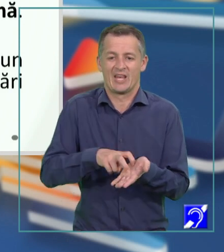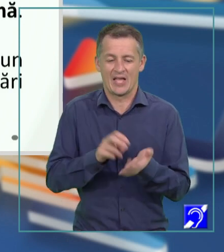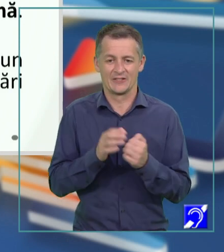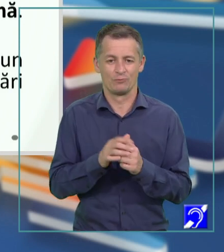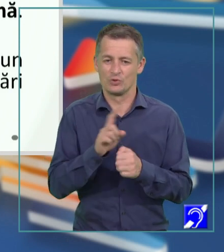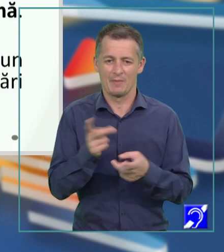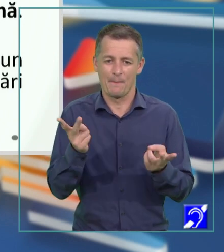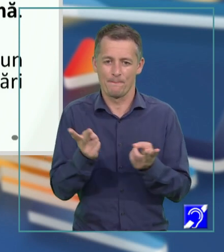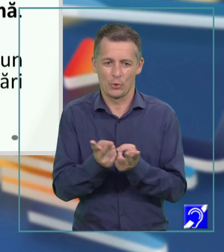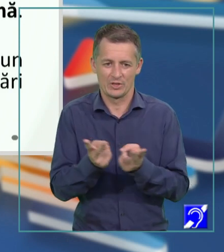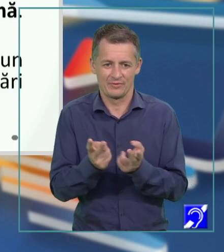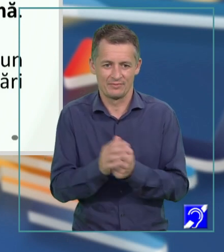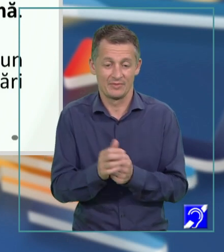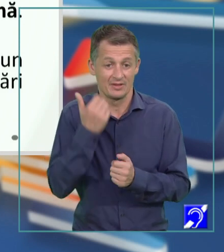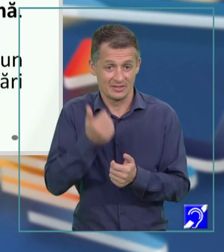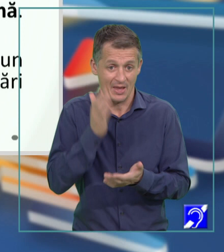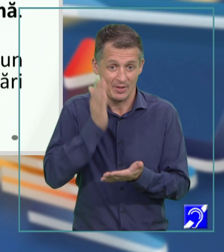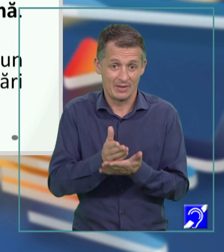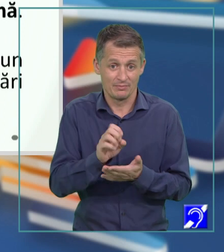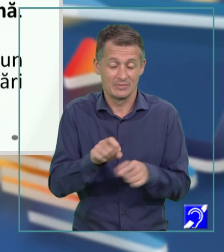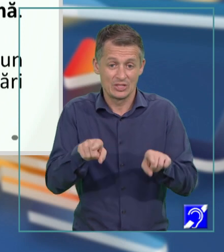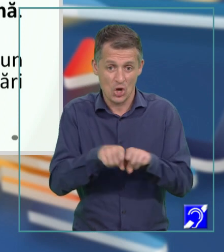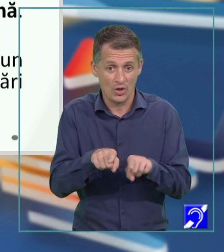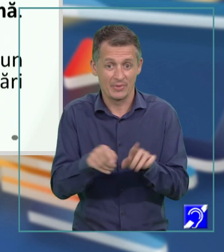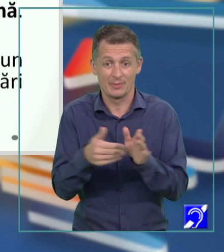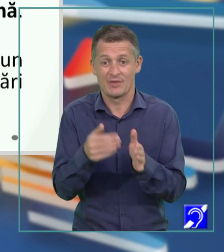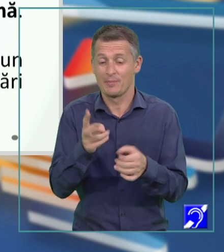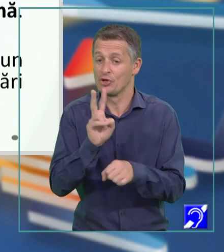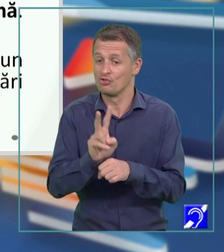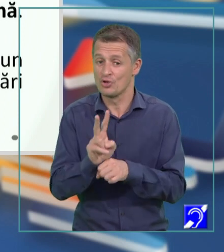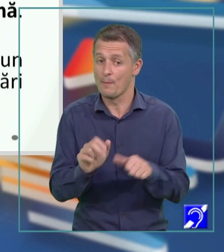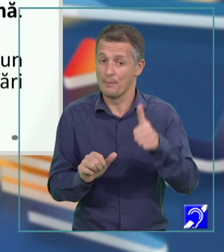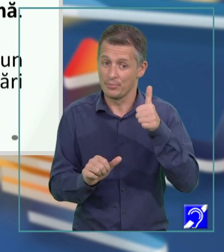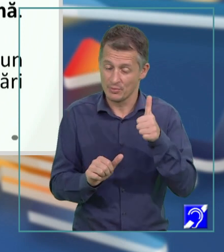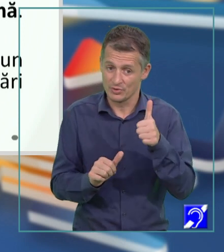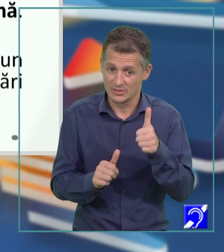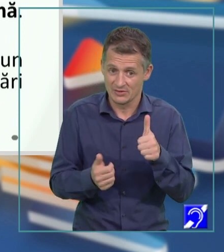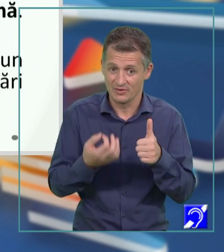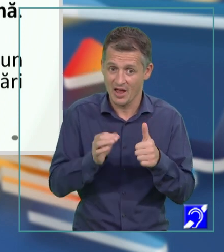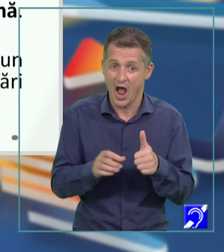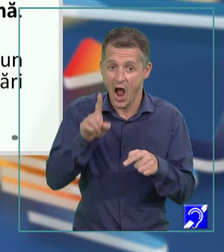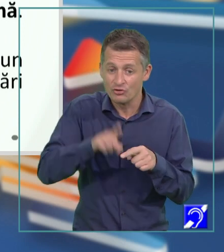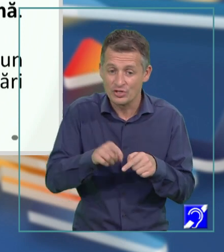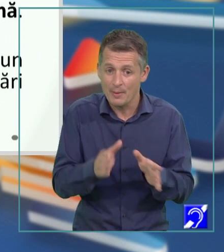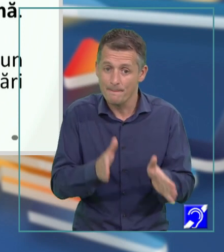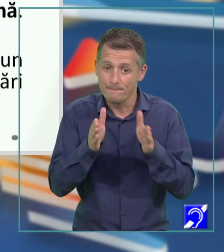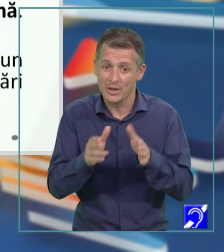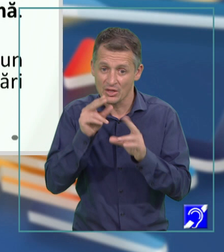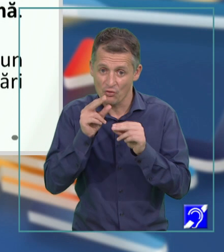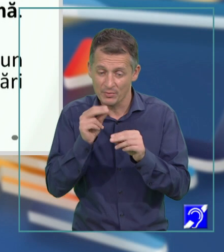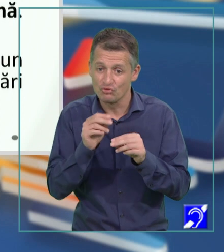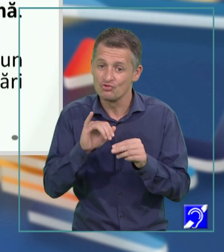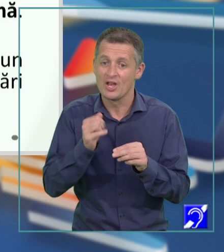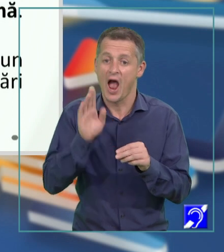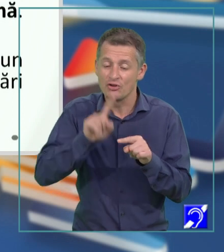când stabilim sinonimul, de asemenea, spuneam că trebuie să avem grijă. În primul rând, să aparțină aceleași părți de vorbire și în al doilea rând, să